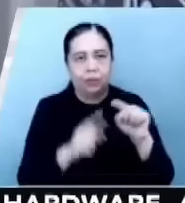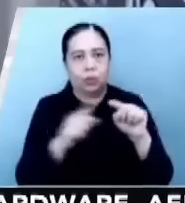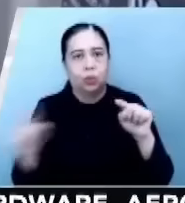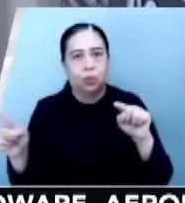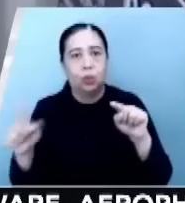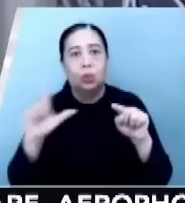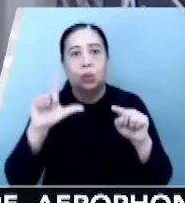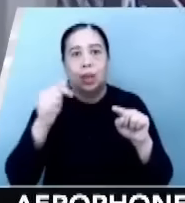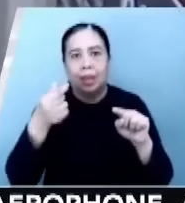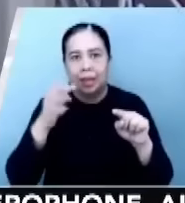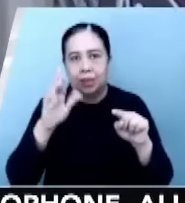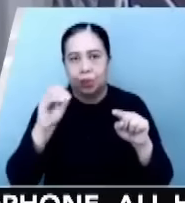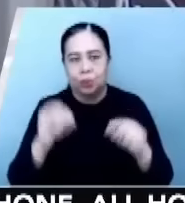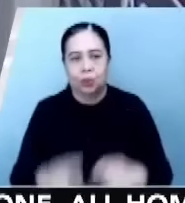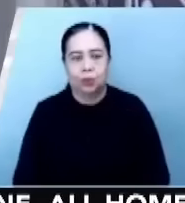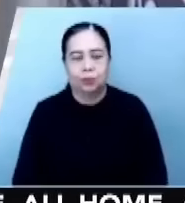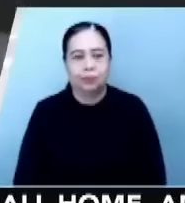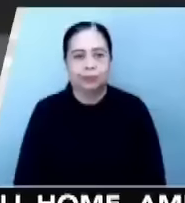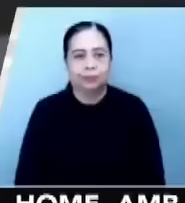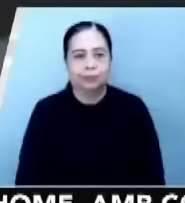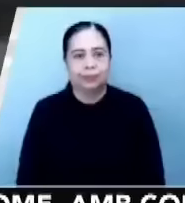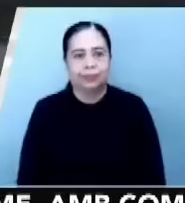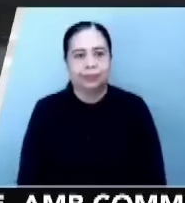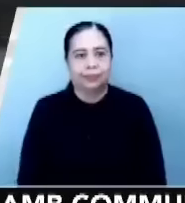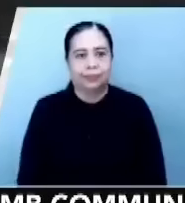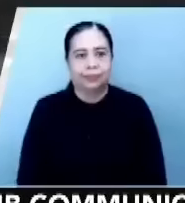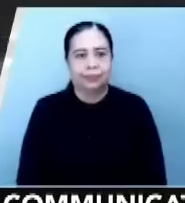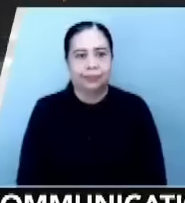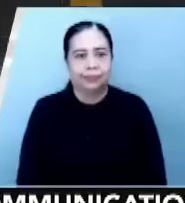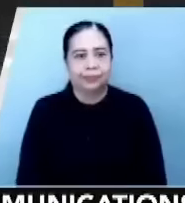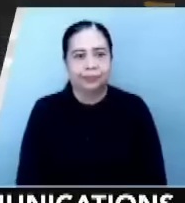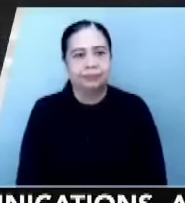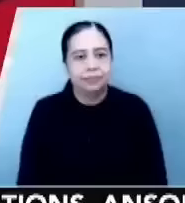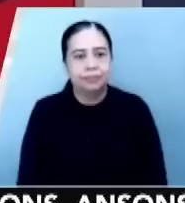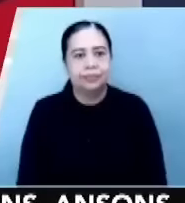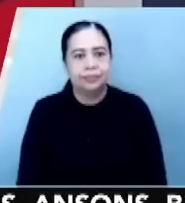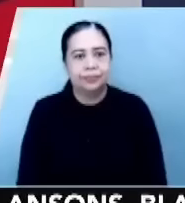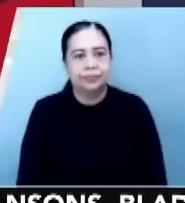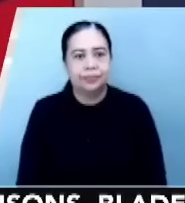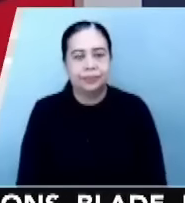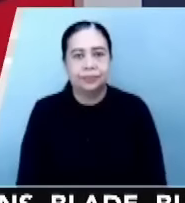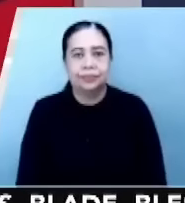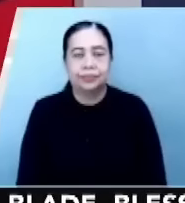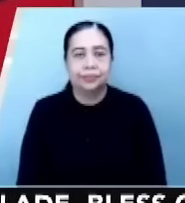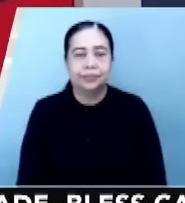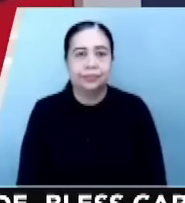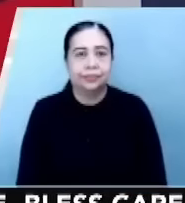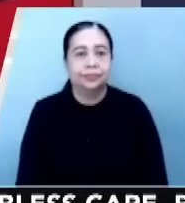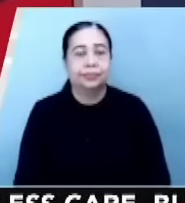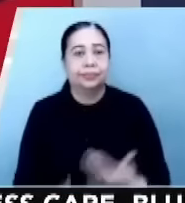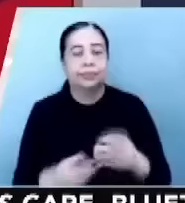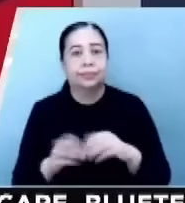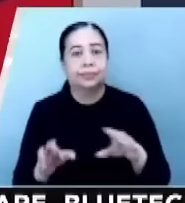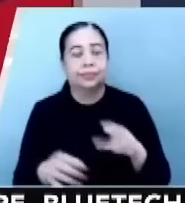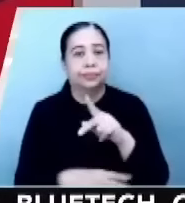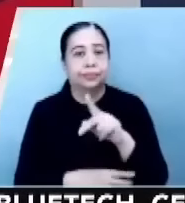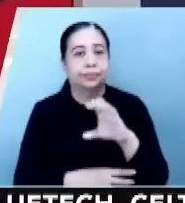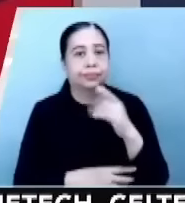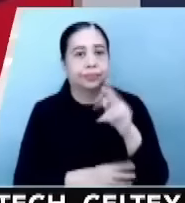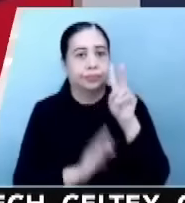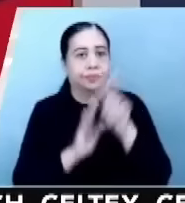sa GMA Integrated News, Joseph Morong, Nakatutok 24 Oras. Inilabas din ng Philippine Coast Guard ang video